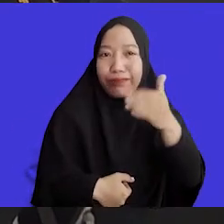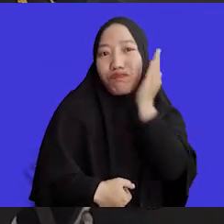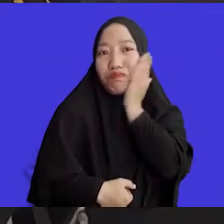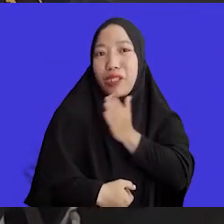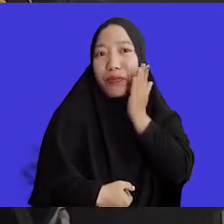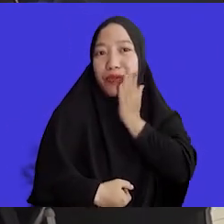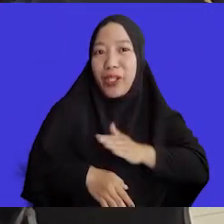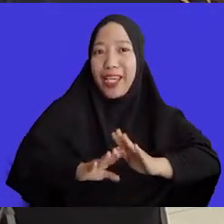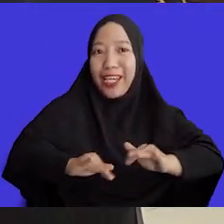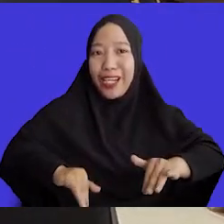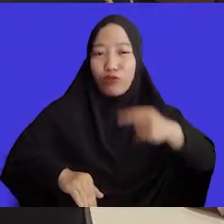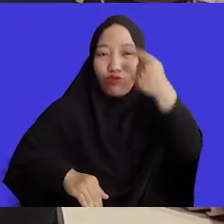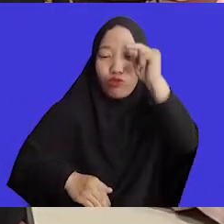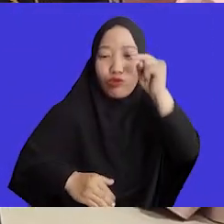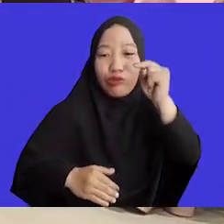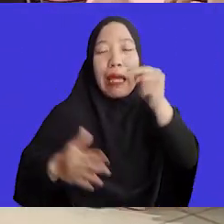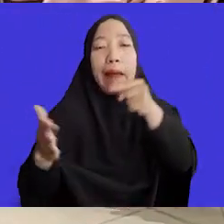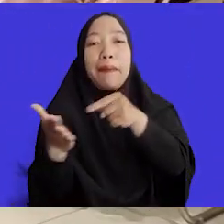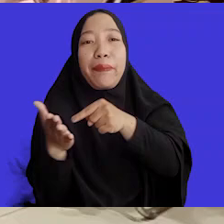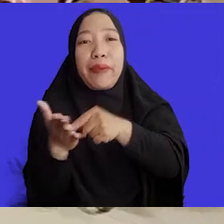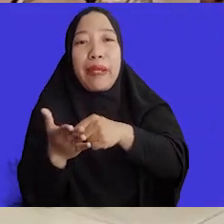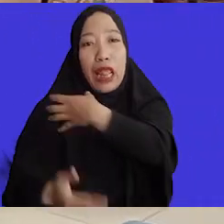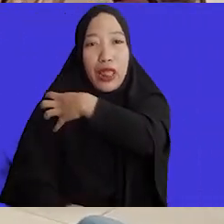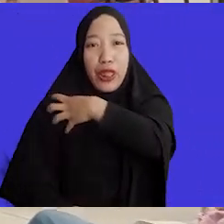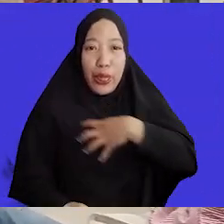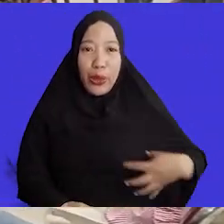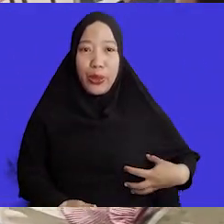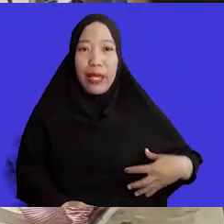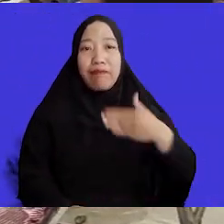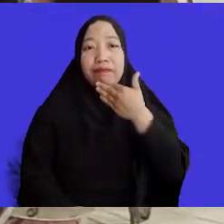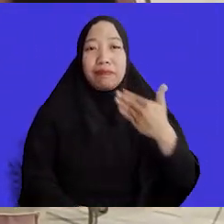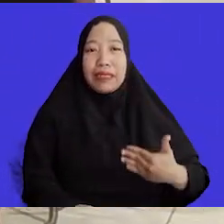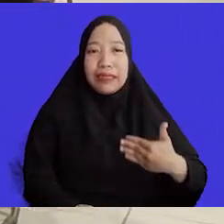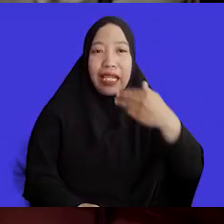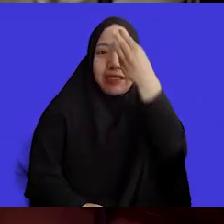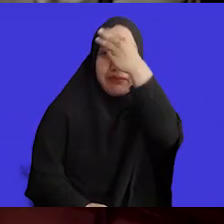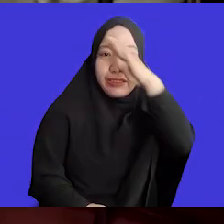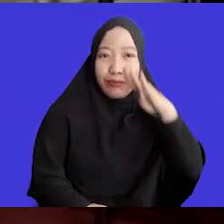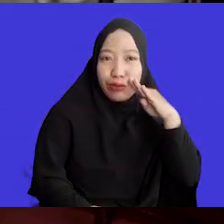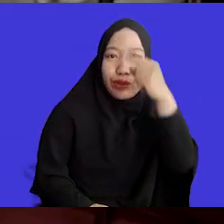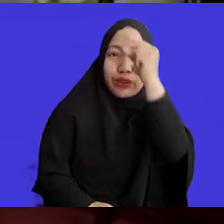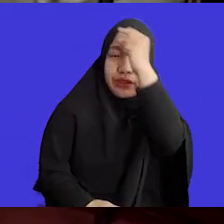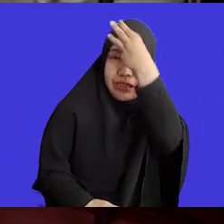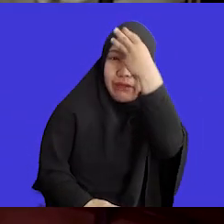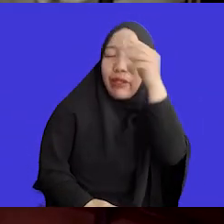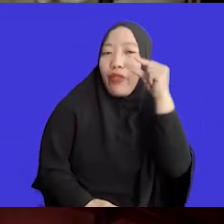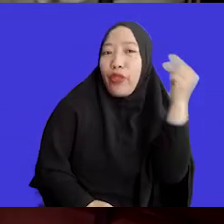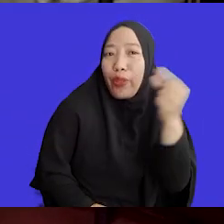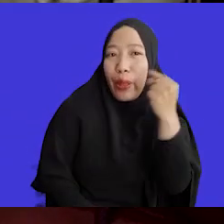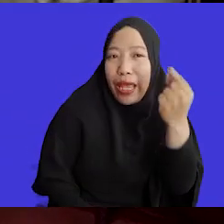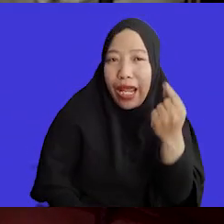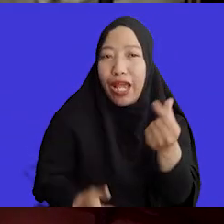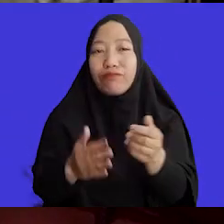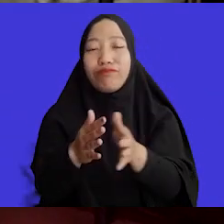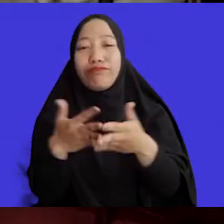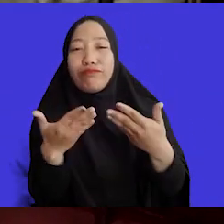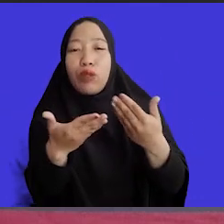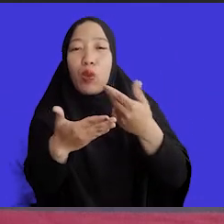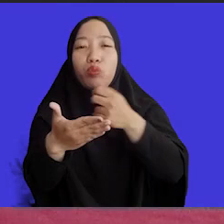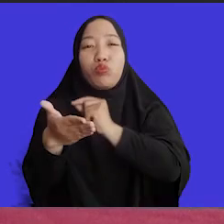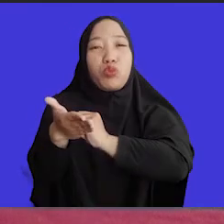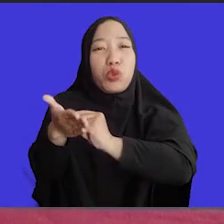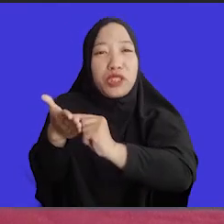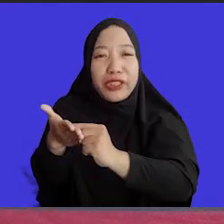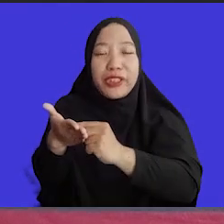generasi muda melalui ajang pemilihan Duta Bahasa Provinsi Kaltim dan Kaltara, Festival Digital Musikalisasi Puisi,